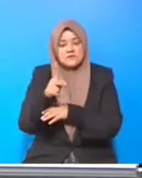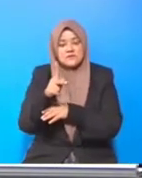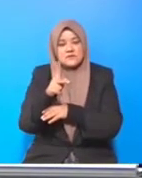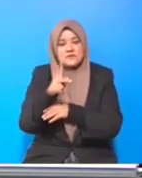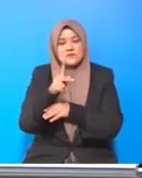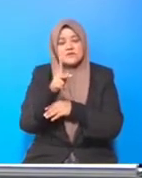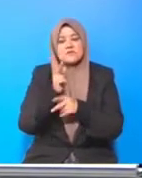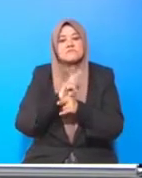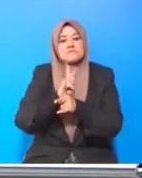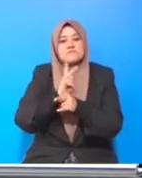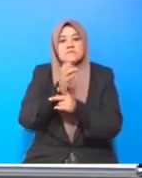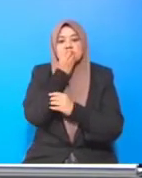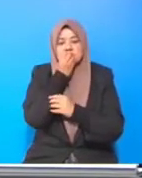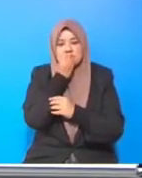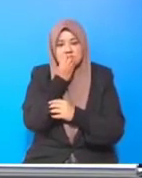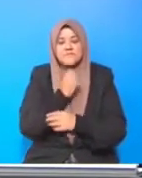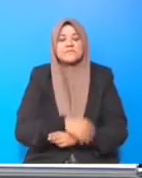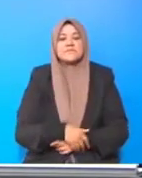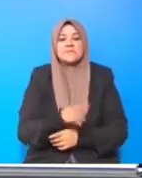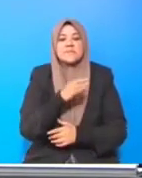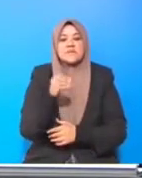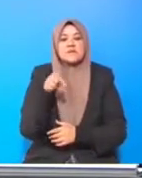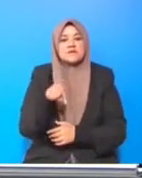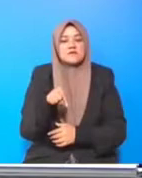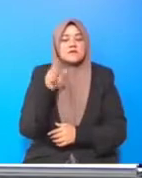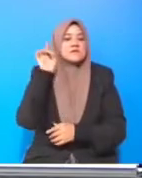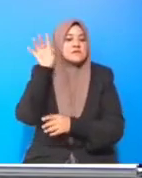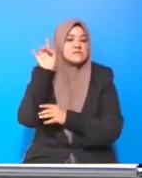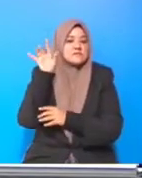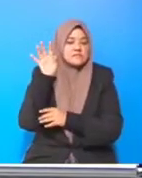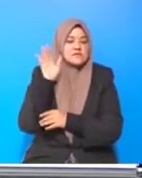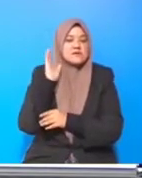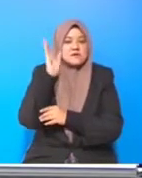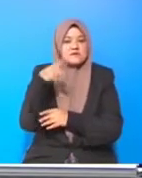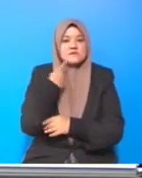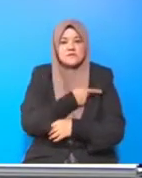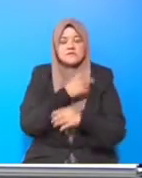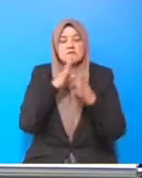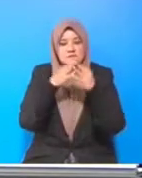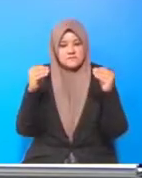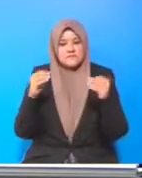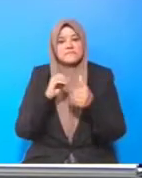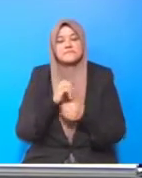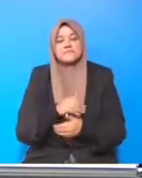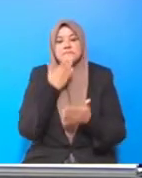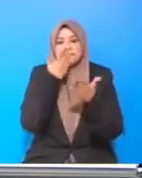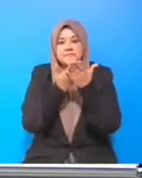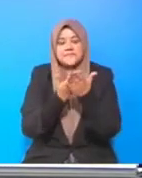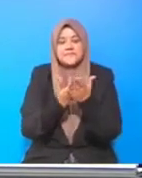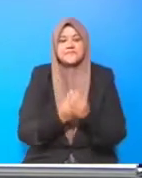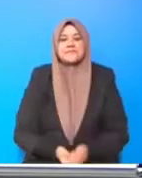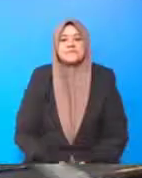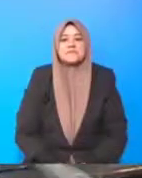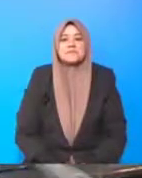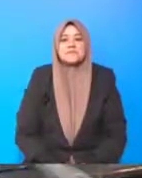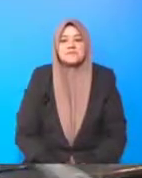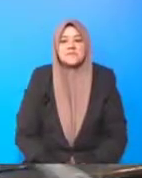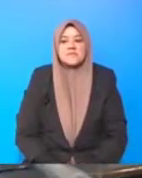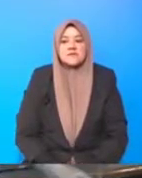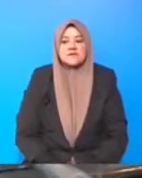fungsi kritik dan sebagainya Jadi kalau gitu Insyaallah akan akan kita atasi sebaiknya atau